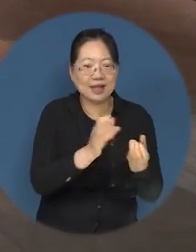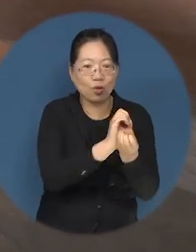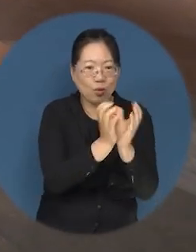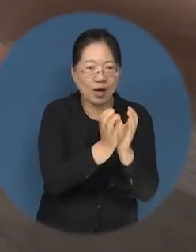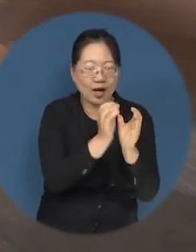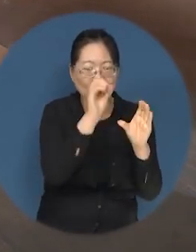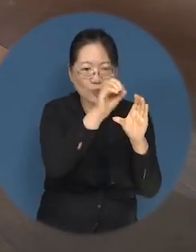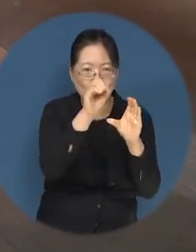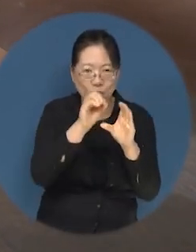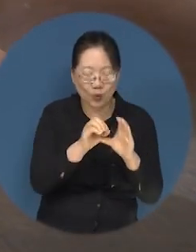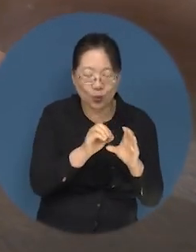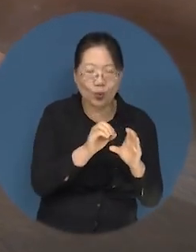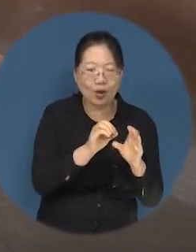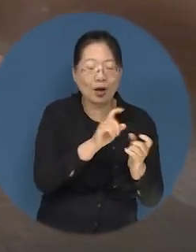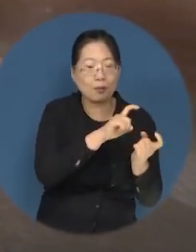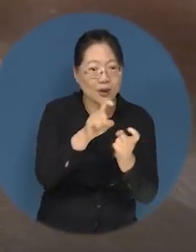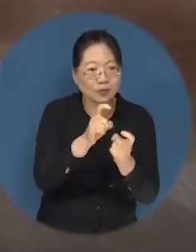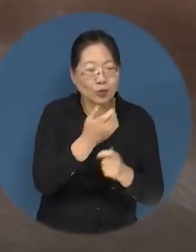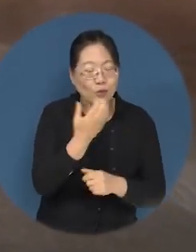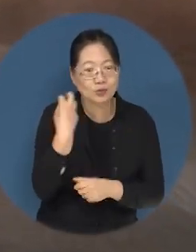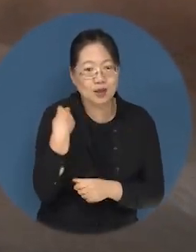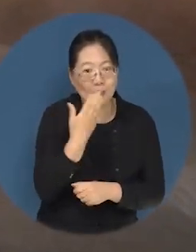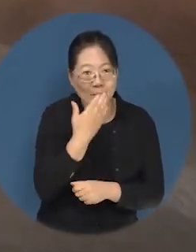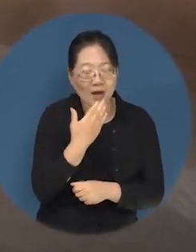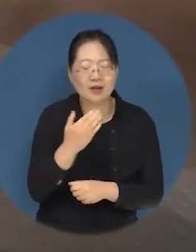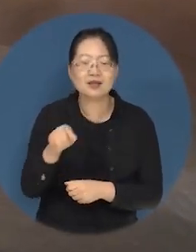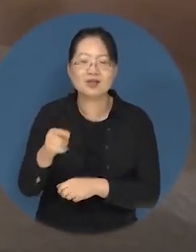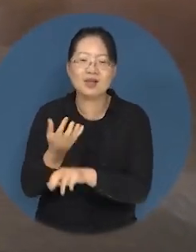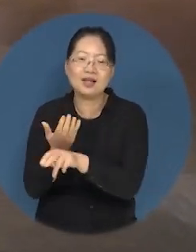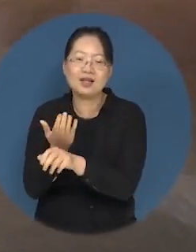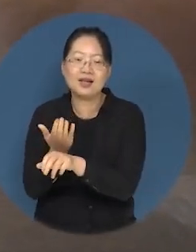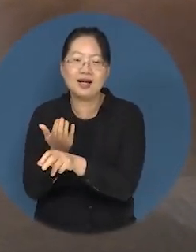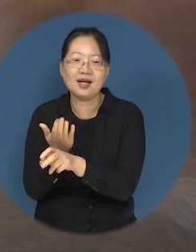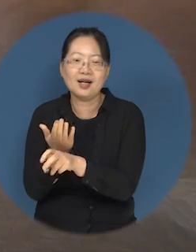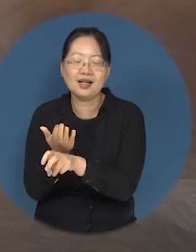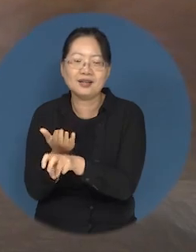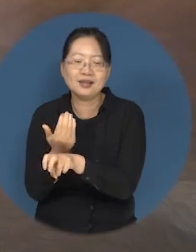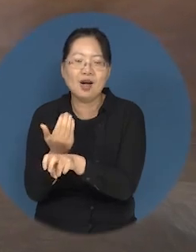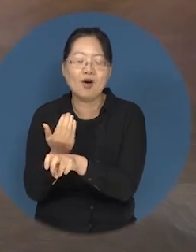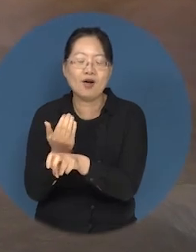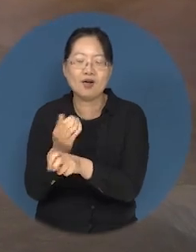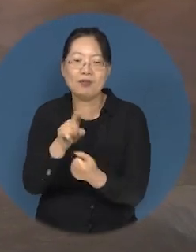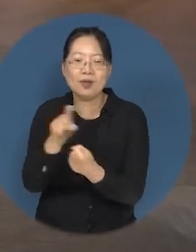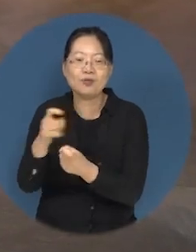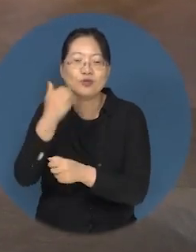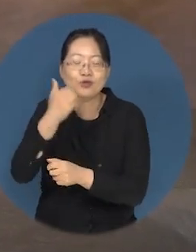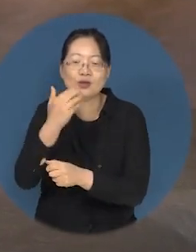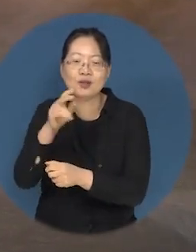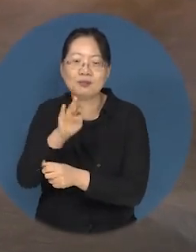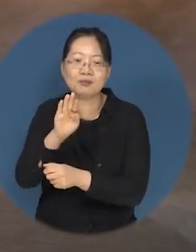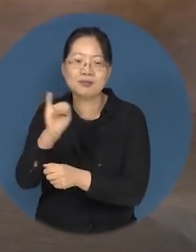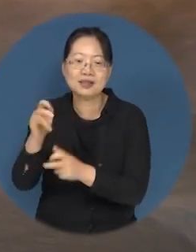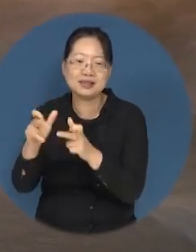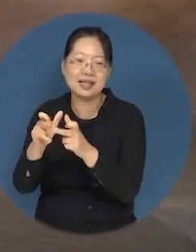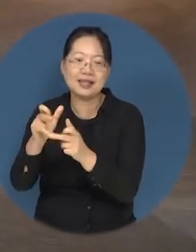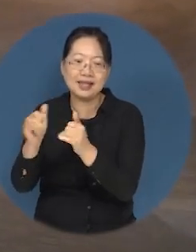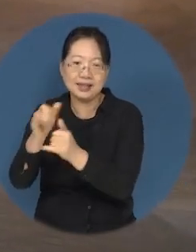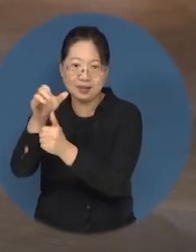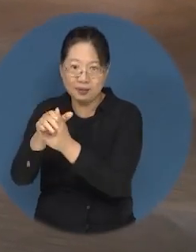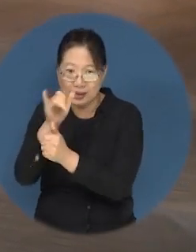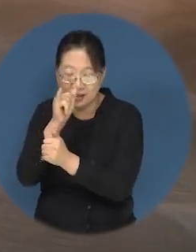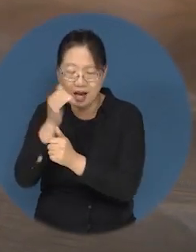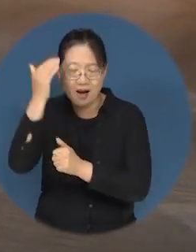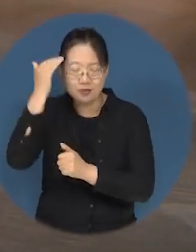네. 예. 그 트럭에 배송하는 거는 이제 비장애 그 기사분이 하시는데 예. 사실 우리나라의 장례식장이